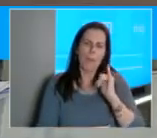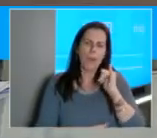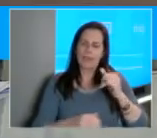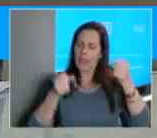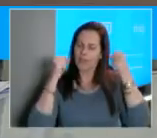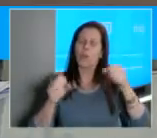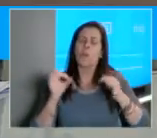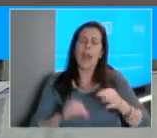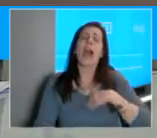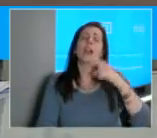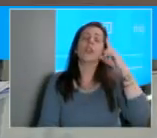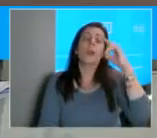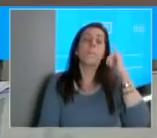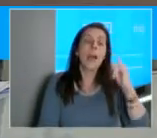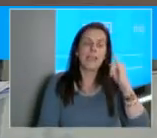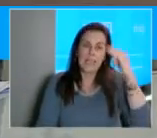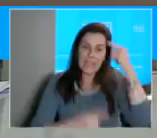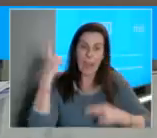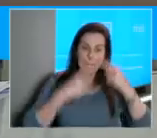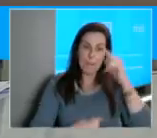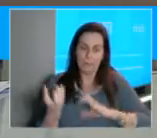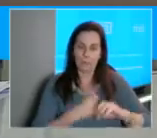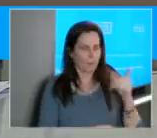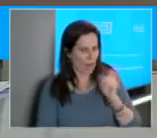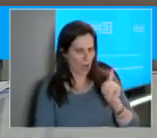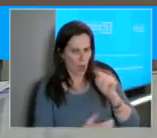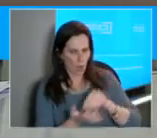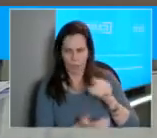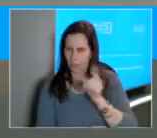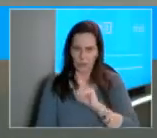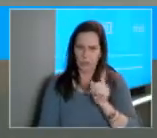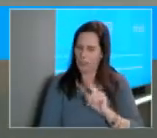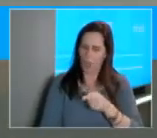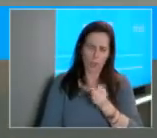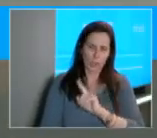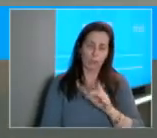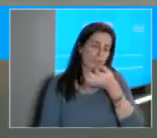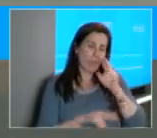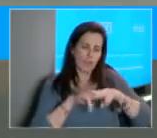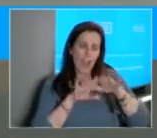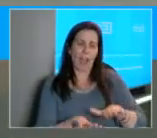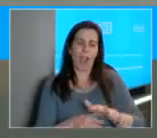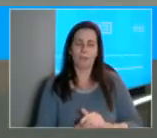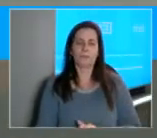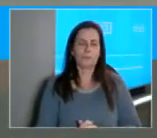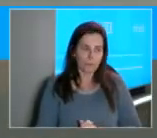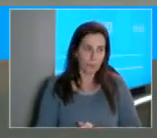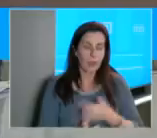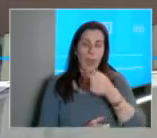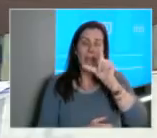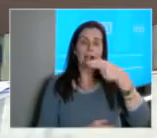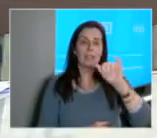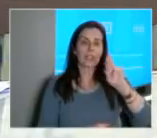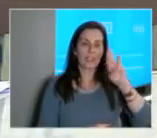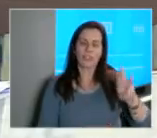הפגנות באמת, ומה זה ימי זעם. זה לא הסיפור כרגע. זה לא יום זעם. כמו שגם יישאר ככה, תת-אלוף במילואים גל